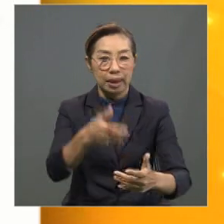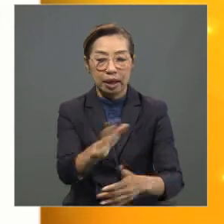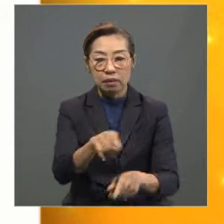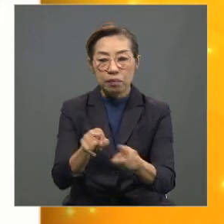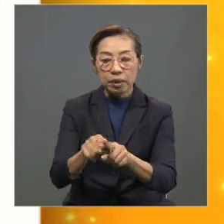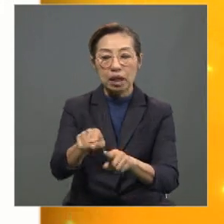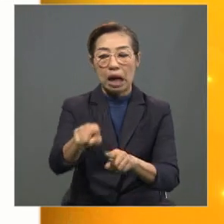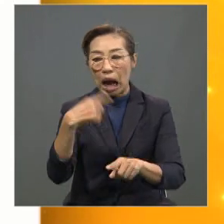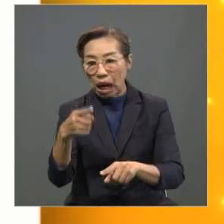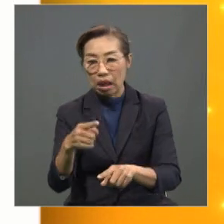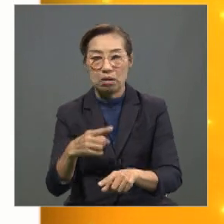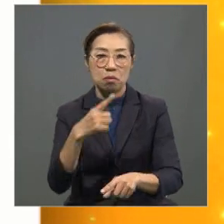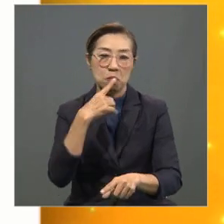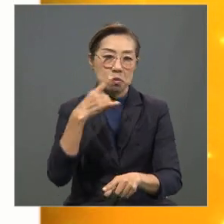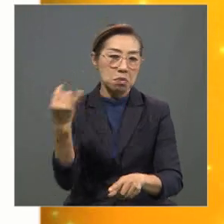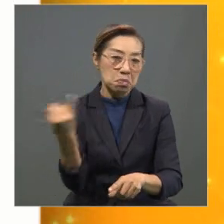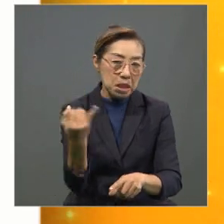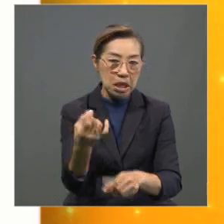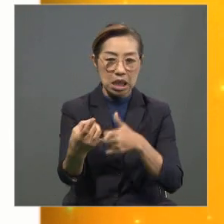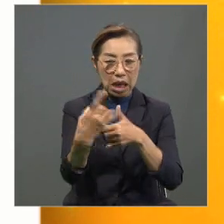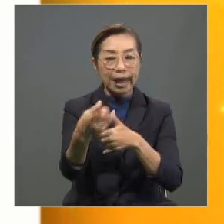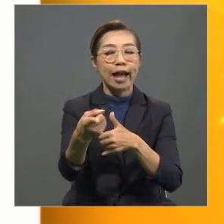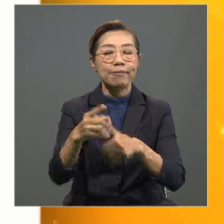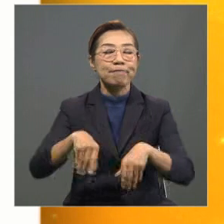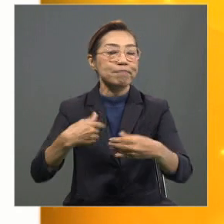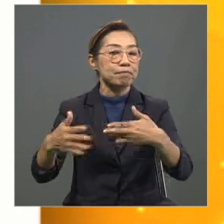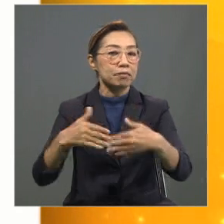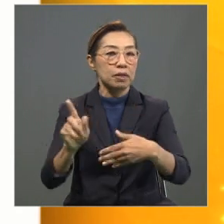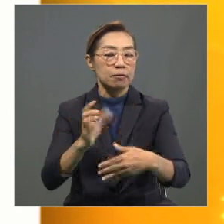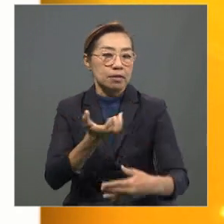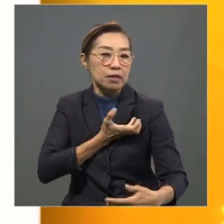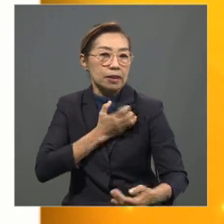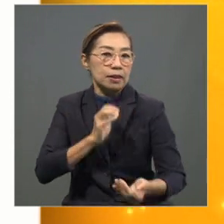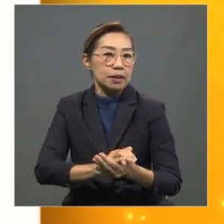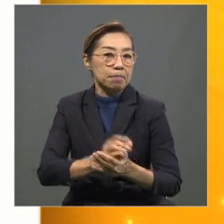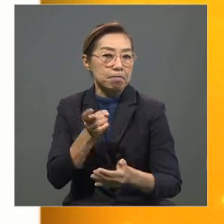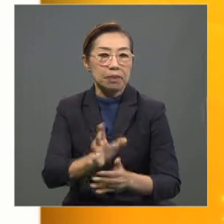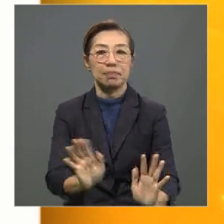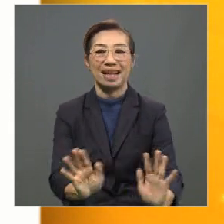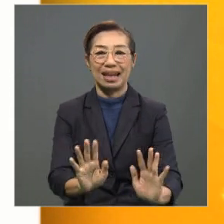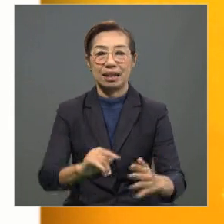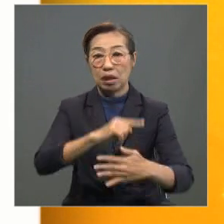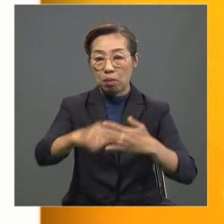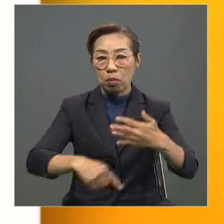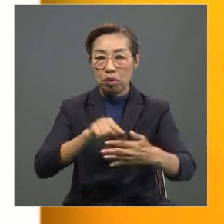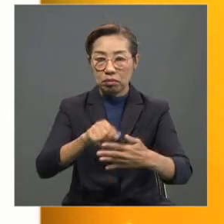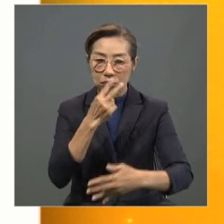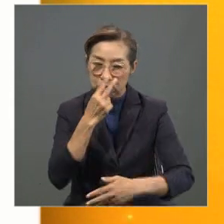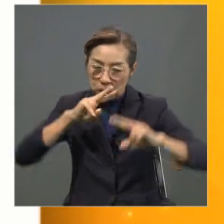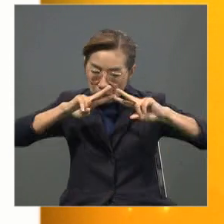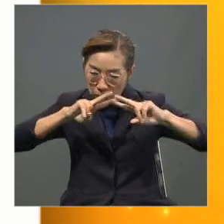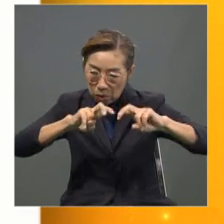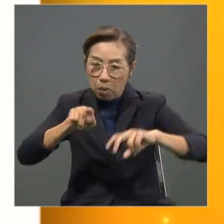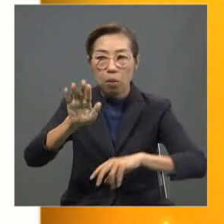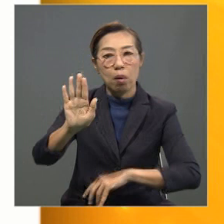คิดร้ายพูดร้ายหรือทำร้ายโดยไม่พยาบาทอาฆาตจองเวรครั้นพิเคราะห์ให้ลึกซึ้งถึงพระ